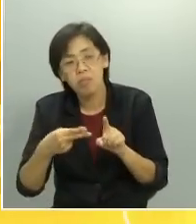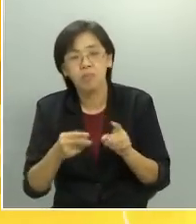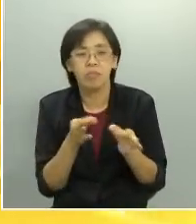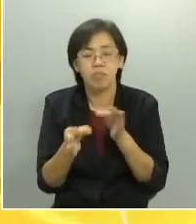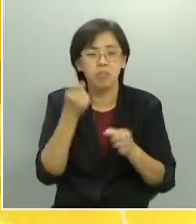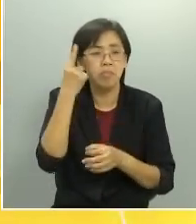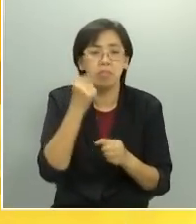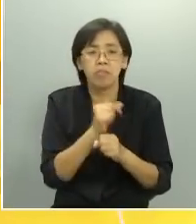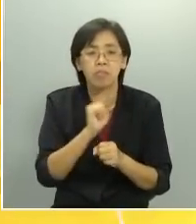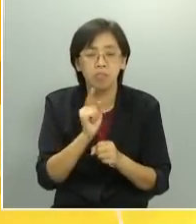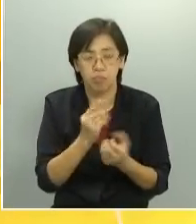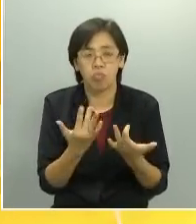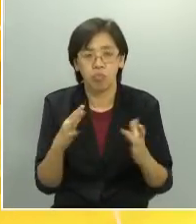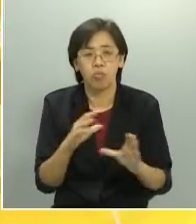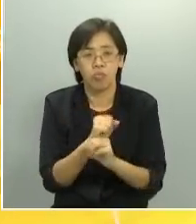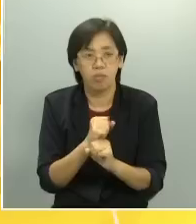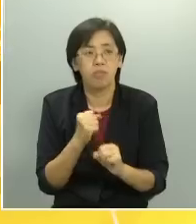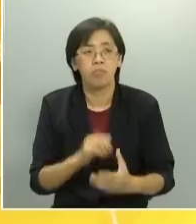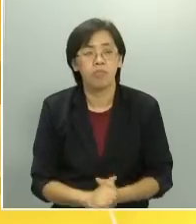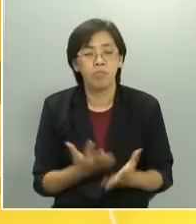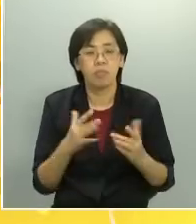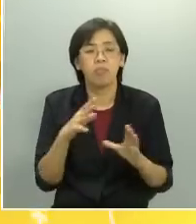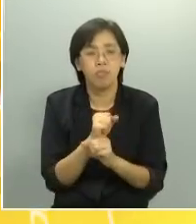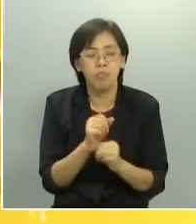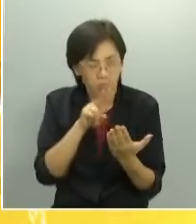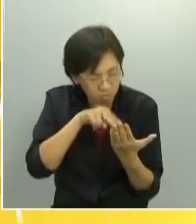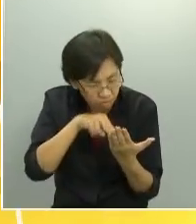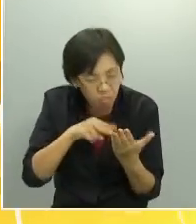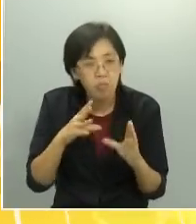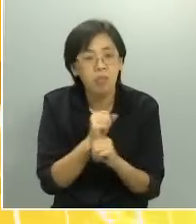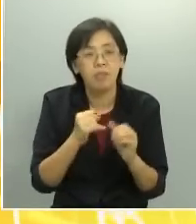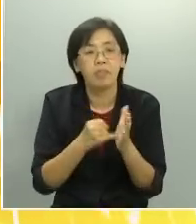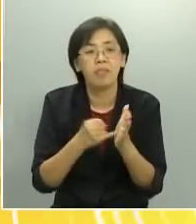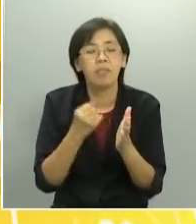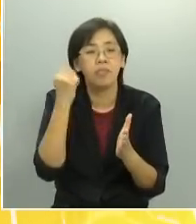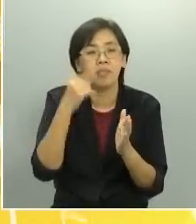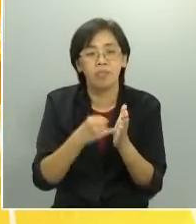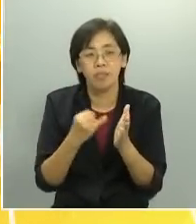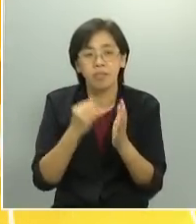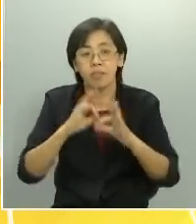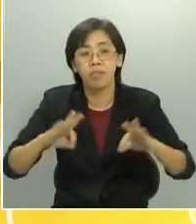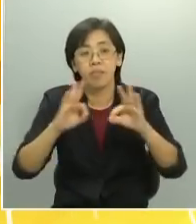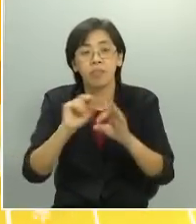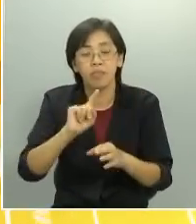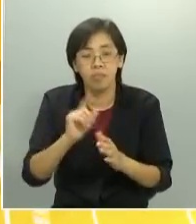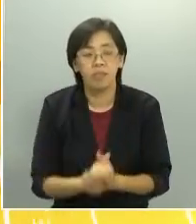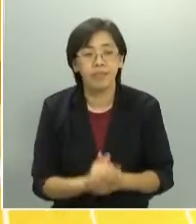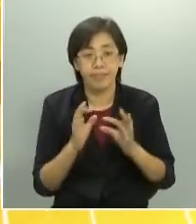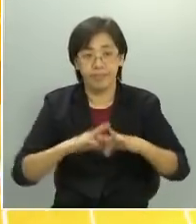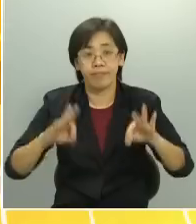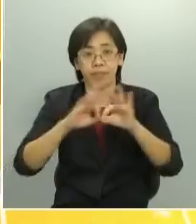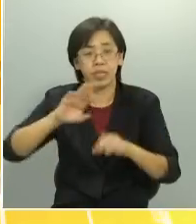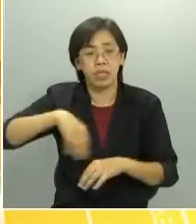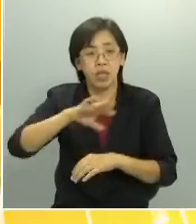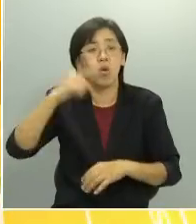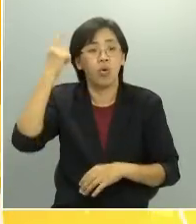จคุณชาติชาติบอกเดี๋ยวทำสรุปให้ไม่ต้องอ่านเยอะเข้าใจง่ายๆหลักสำคัญก็คือว่าจะได้รู้ว่